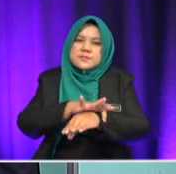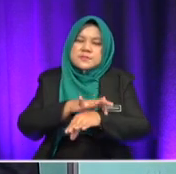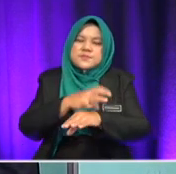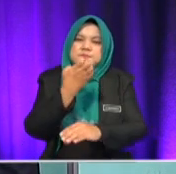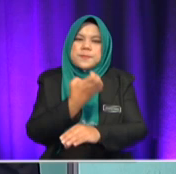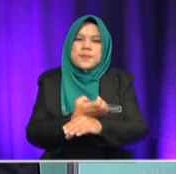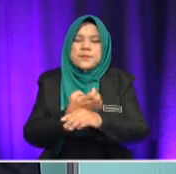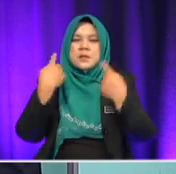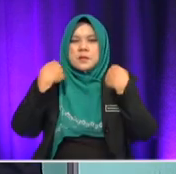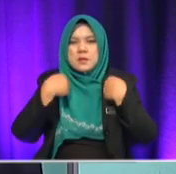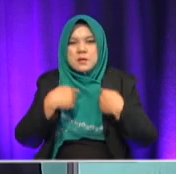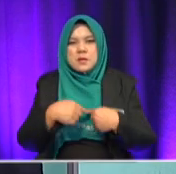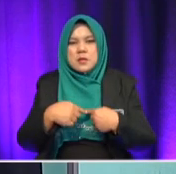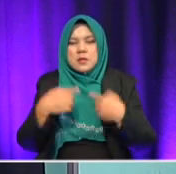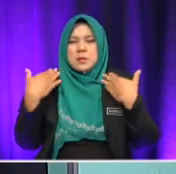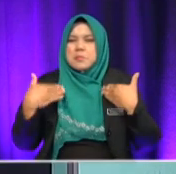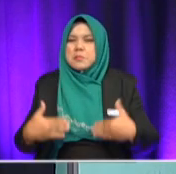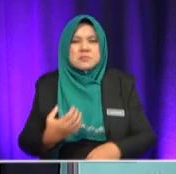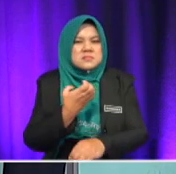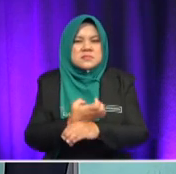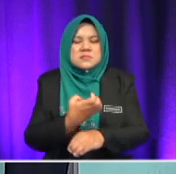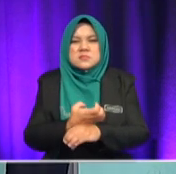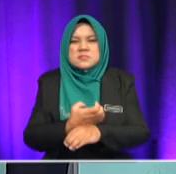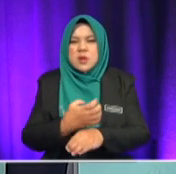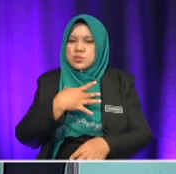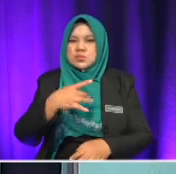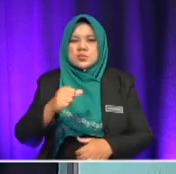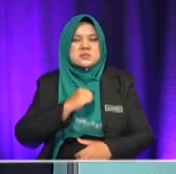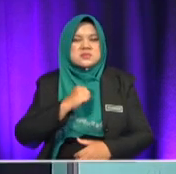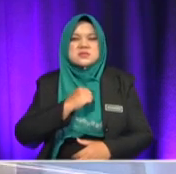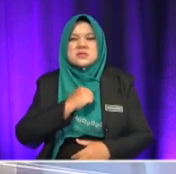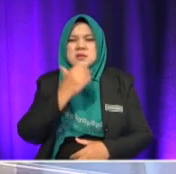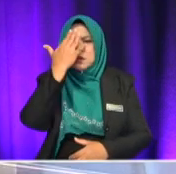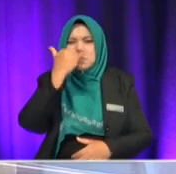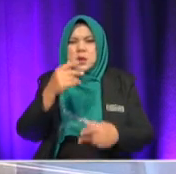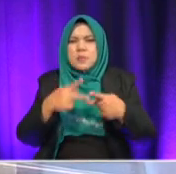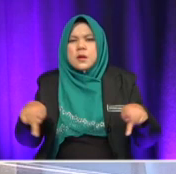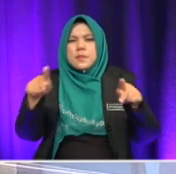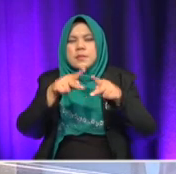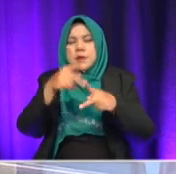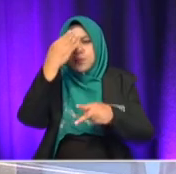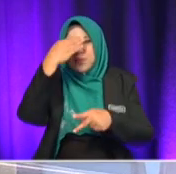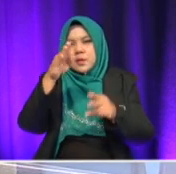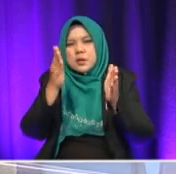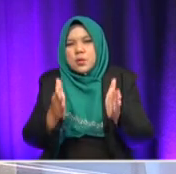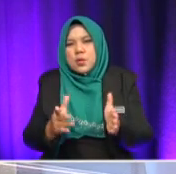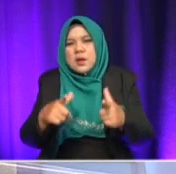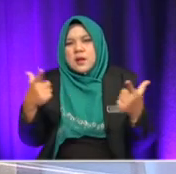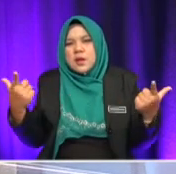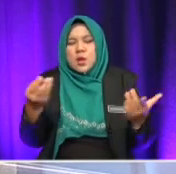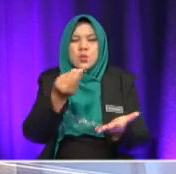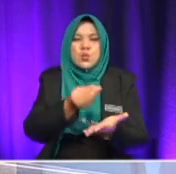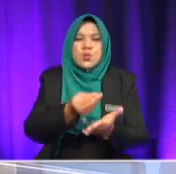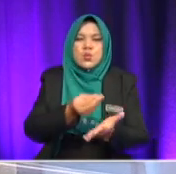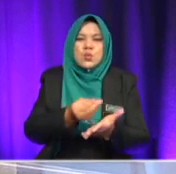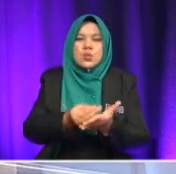rantai kan penuh badannya Aku punya suka aku beli Kenapa orang lain kan duit aku yang bertimbul-timbul yang